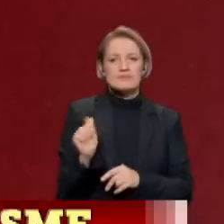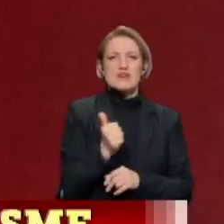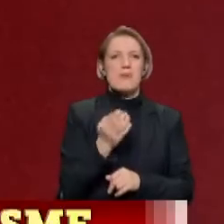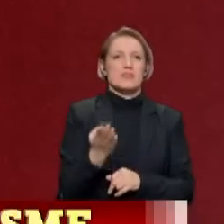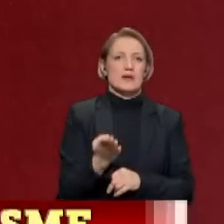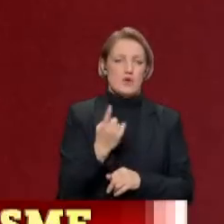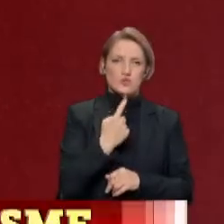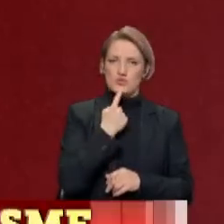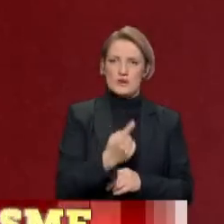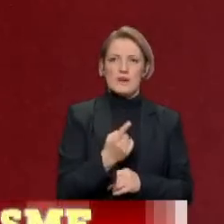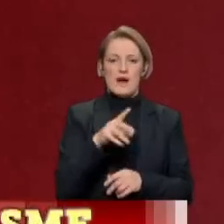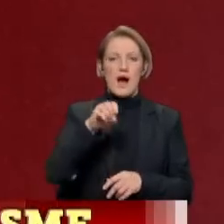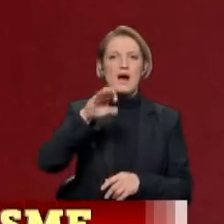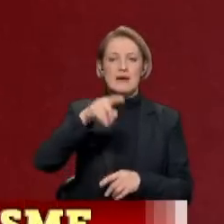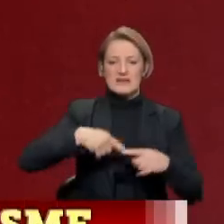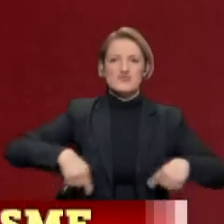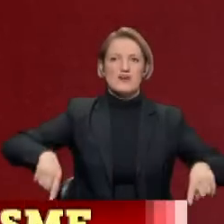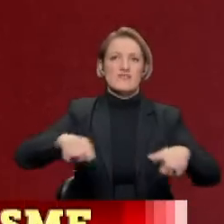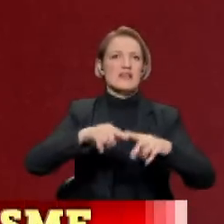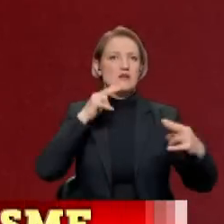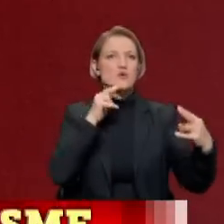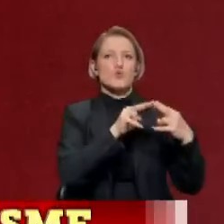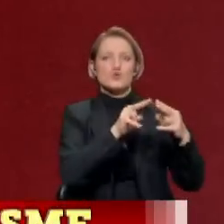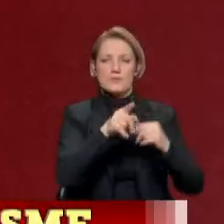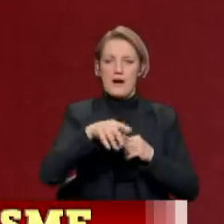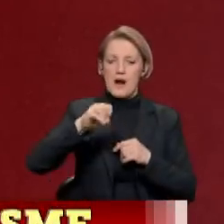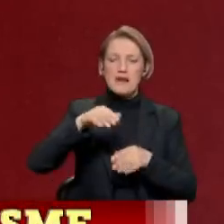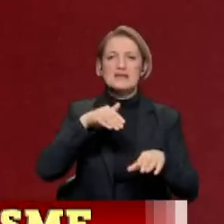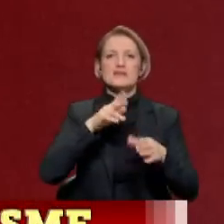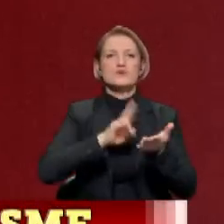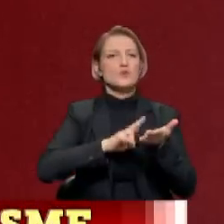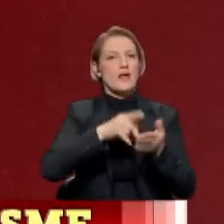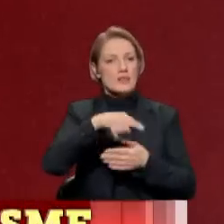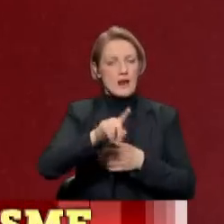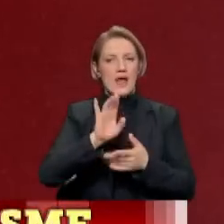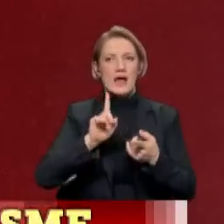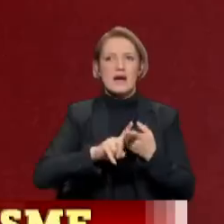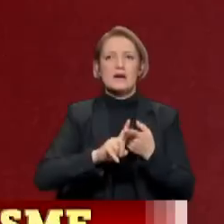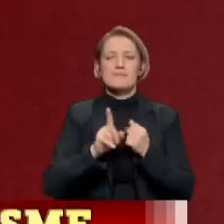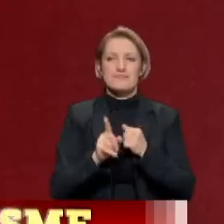kere onu söyleyeyim. AKP çevreleriyle görüştüm. Yani hem AKP seçmenleriyle hem de